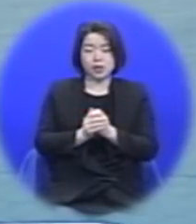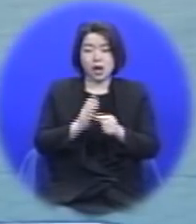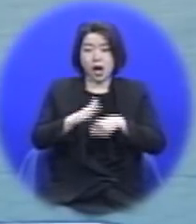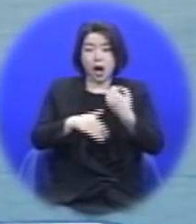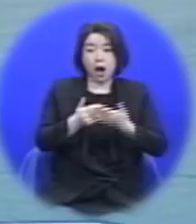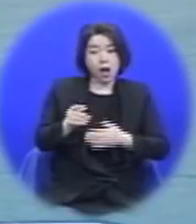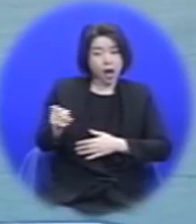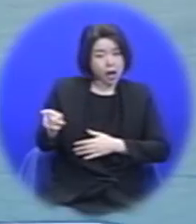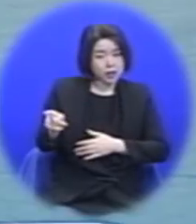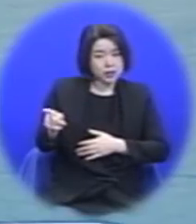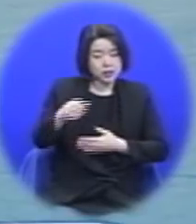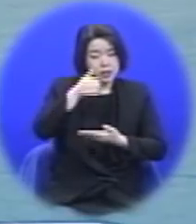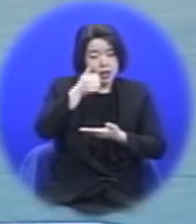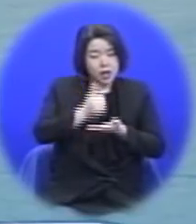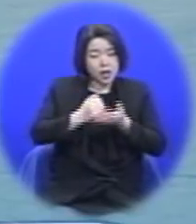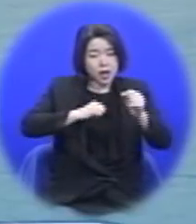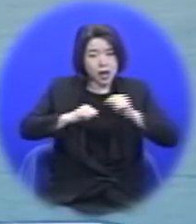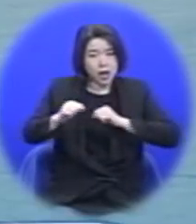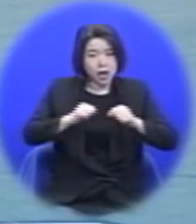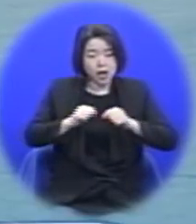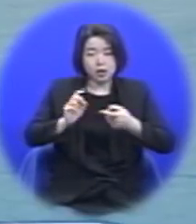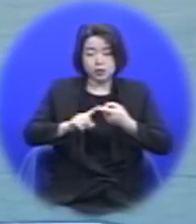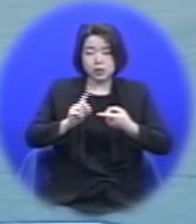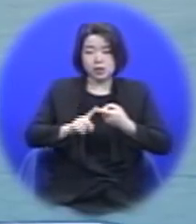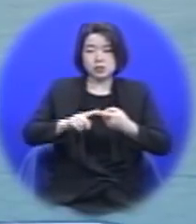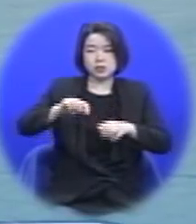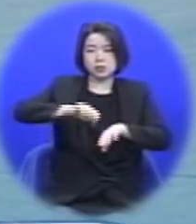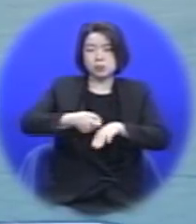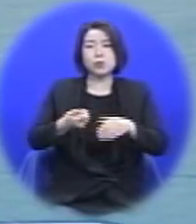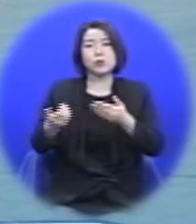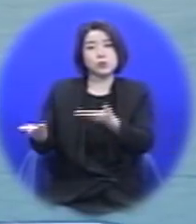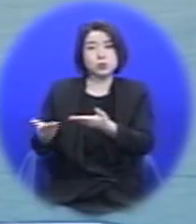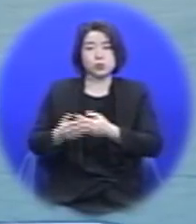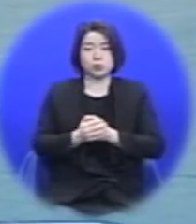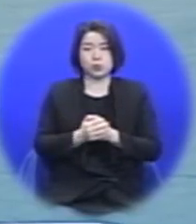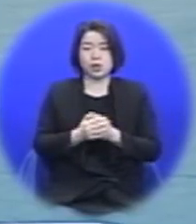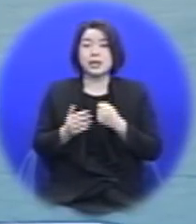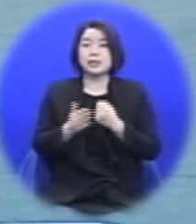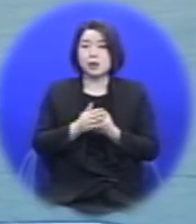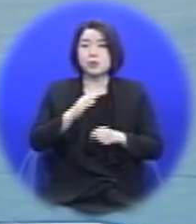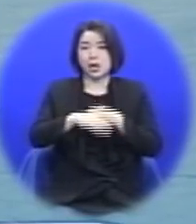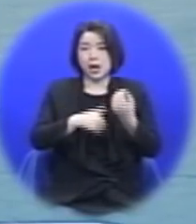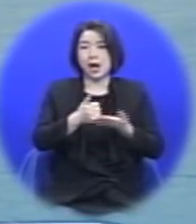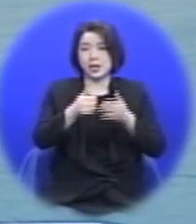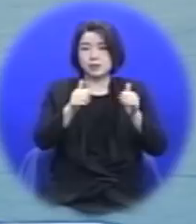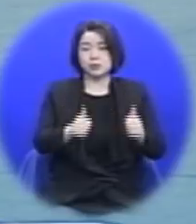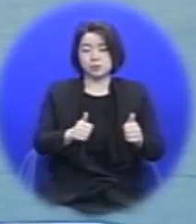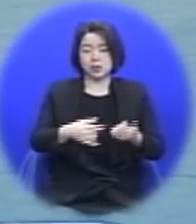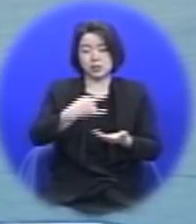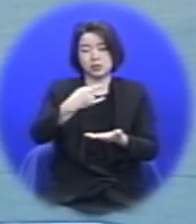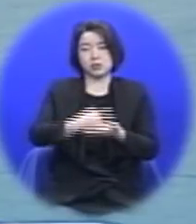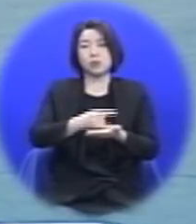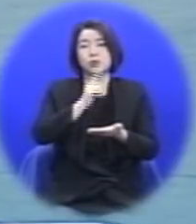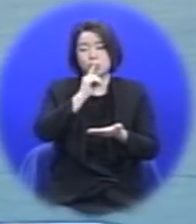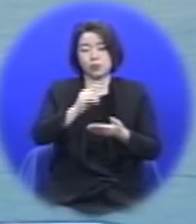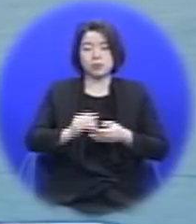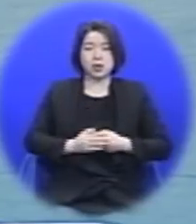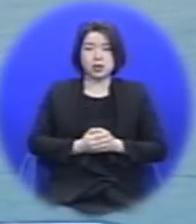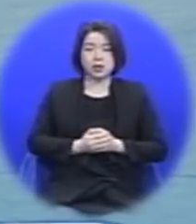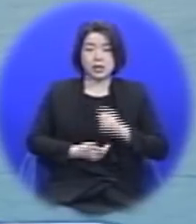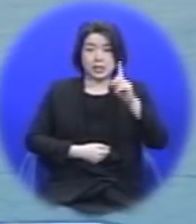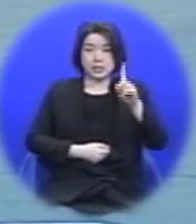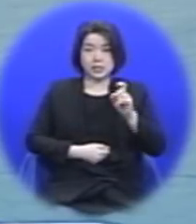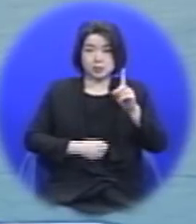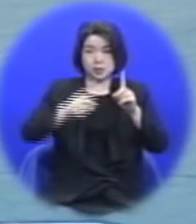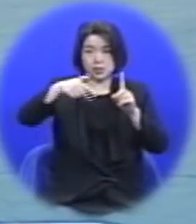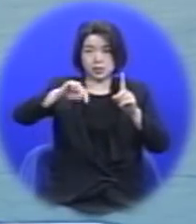그가 지은 죄의 값을 치르게 하는 것입니다. 그래서 하나님의 심판이 의롭다고 말하는 겁니다. 11절에